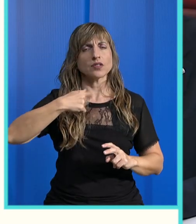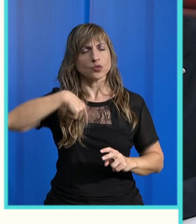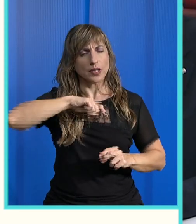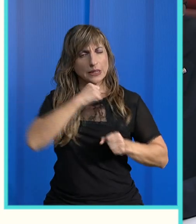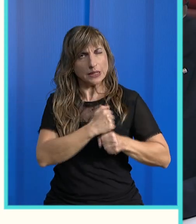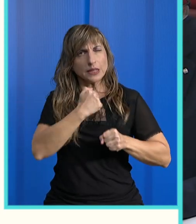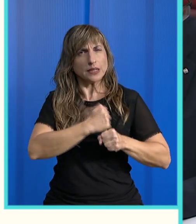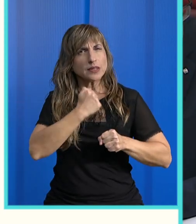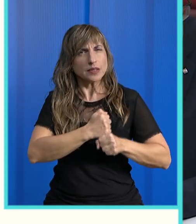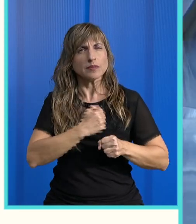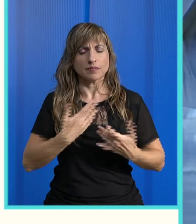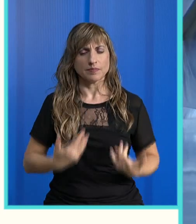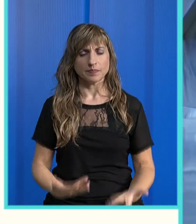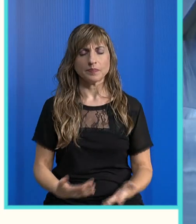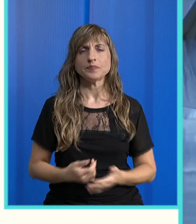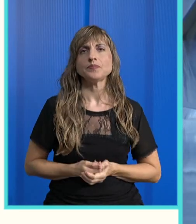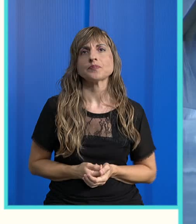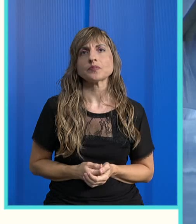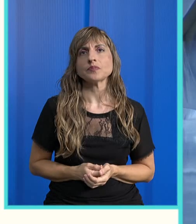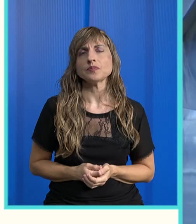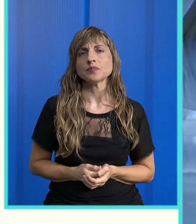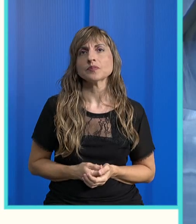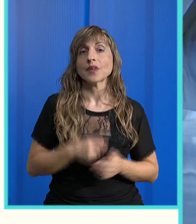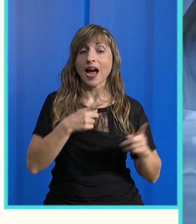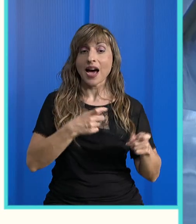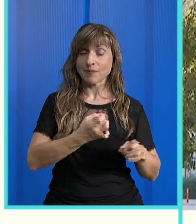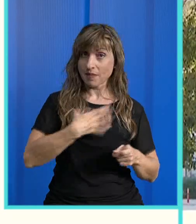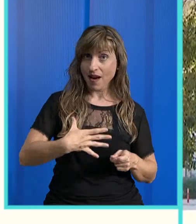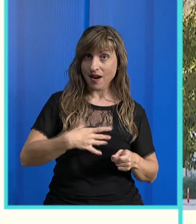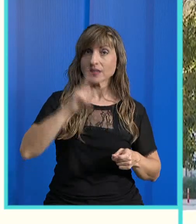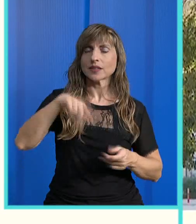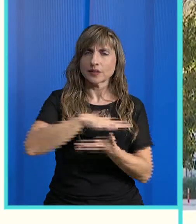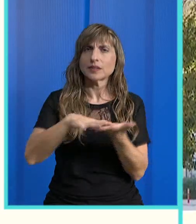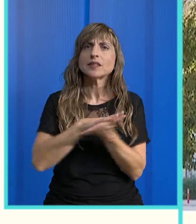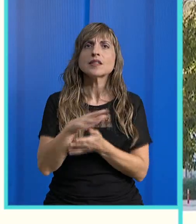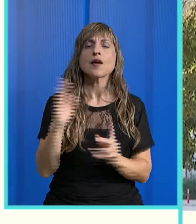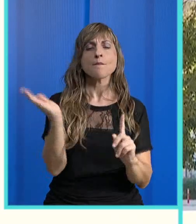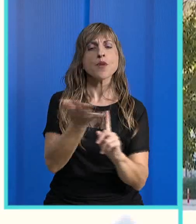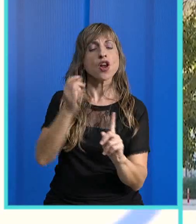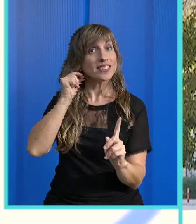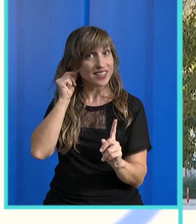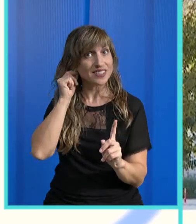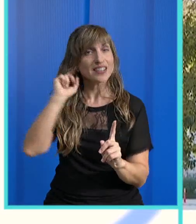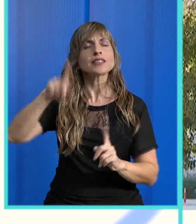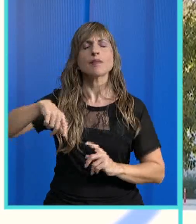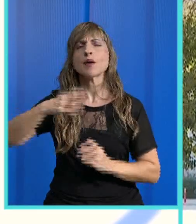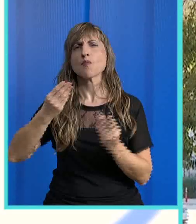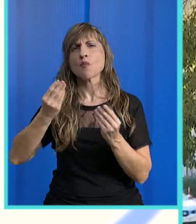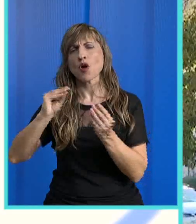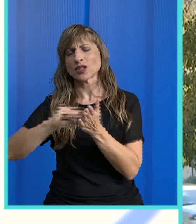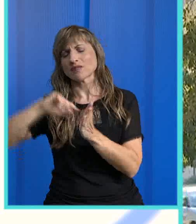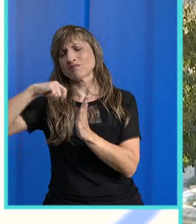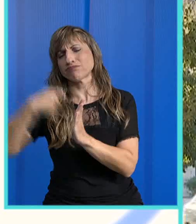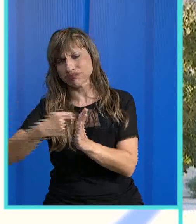de forma imminent. A banda de les armes blanques la consellera també ha parlat de violència de gènere i de multireincidència.